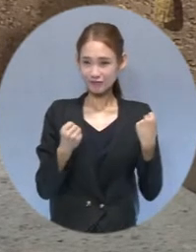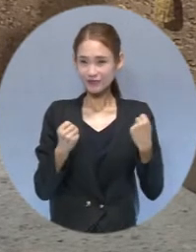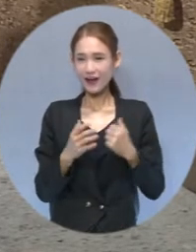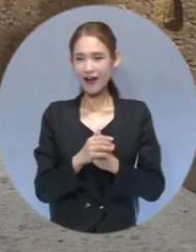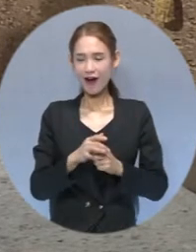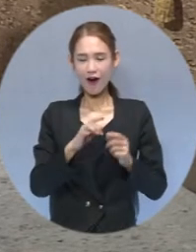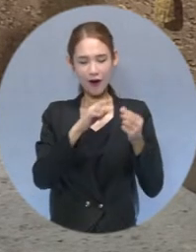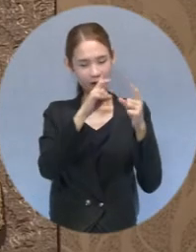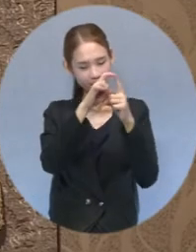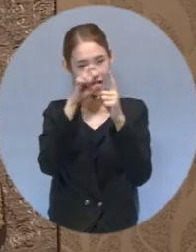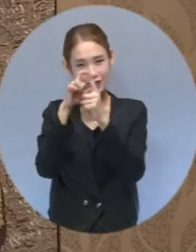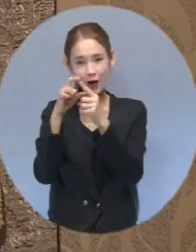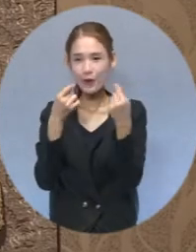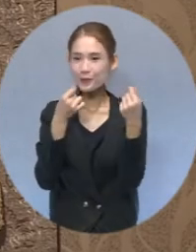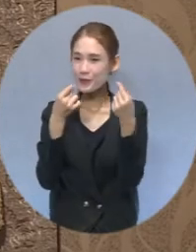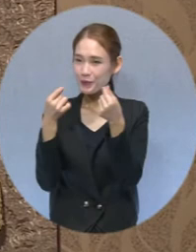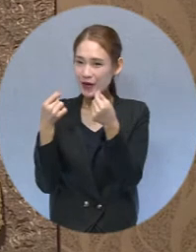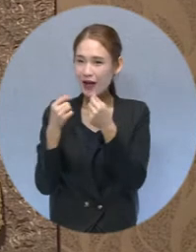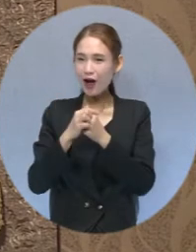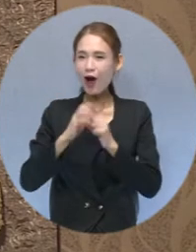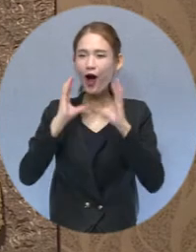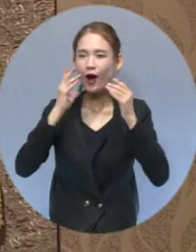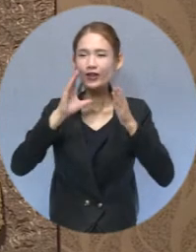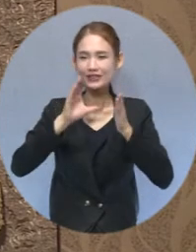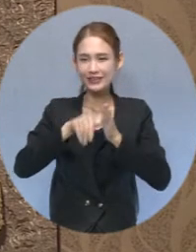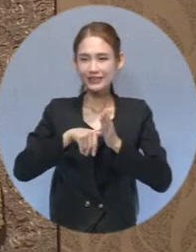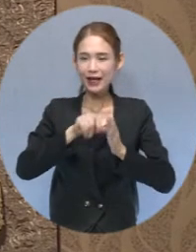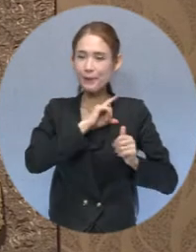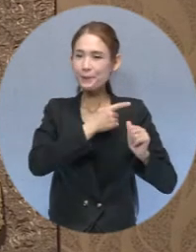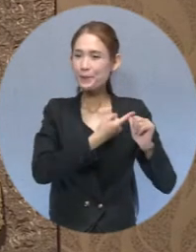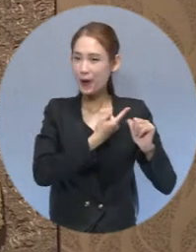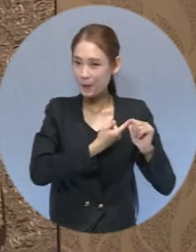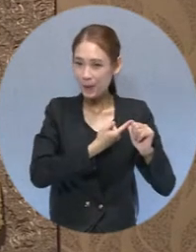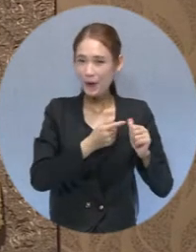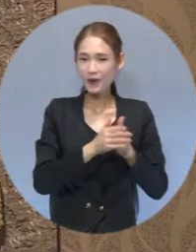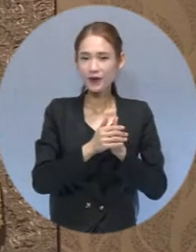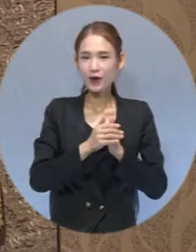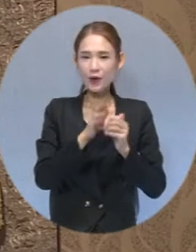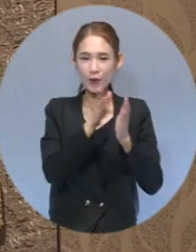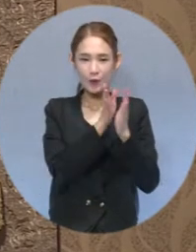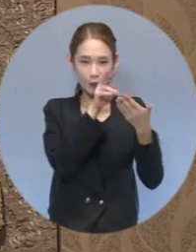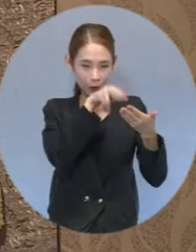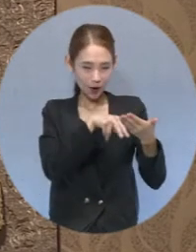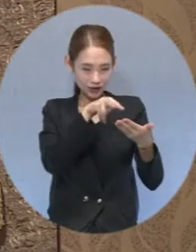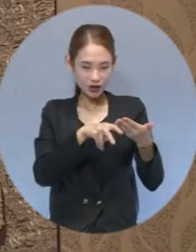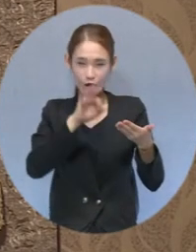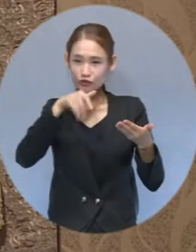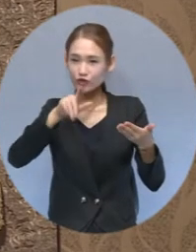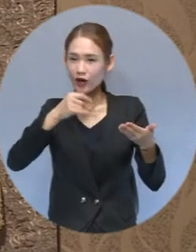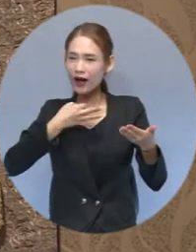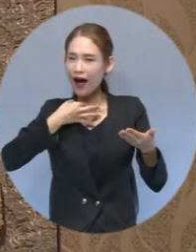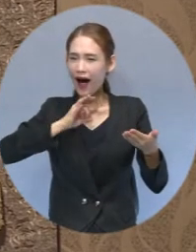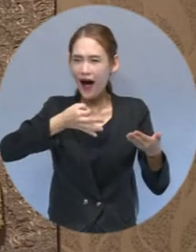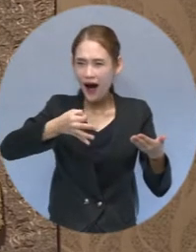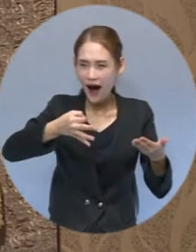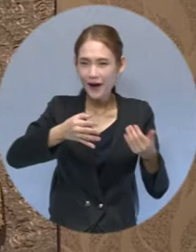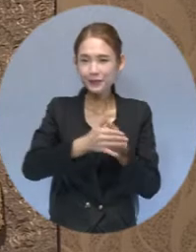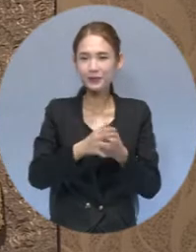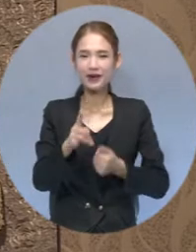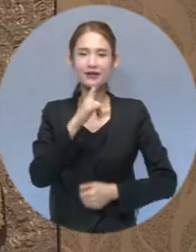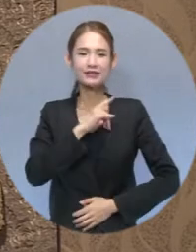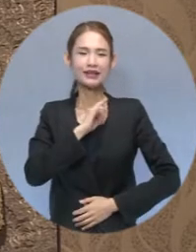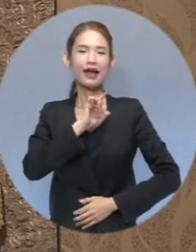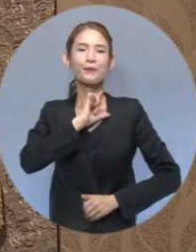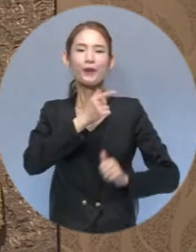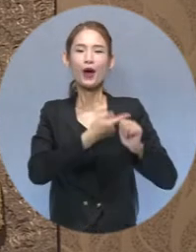어감이 굉장히 비슷하네요. 어렸을 때 별명이 교과서에 우렁찬 함성 많이 나오지 않습니까? 네. 제 별명이